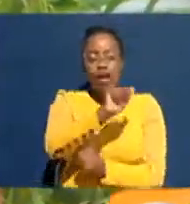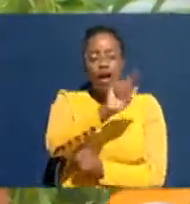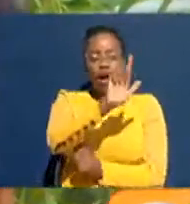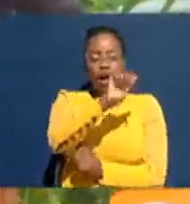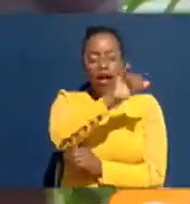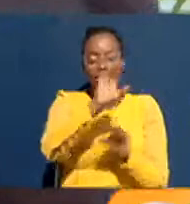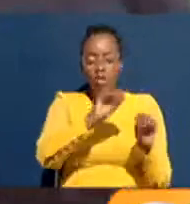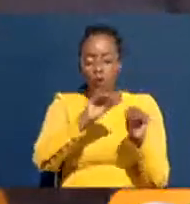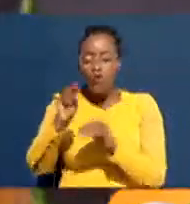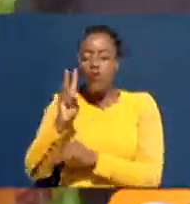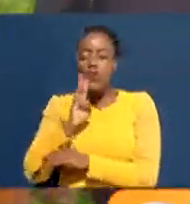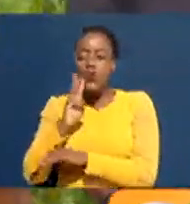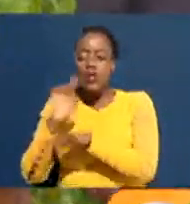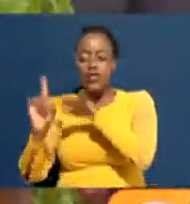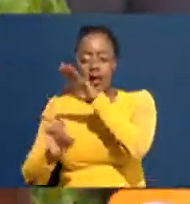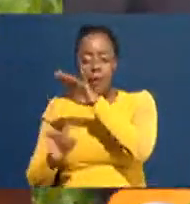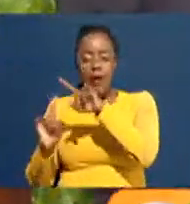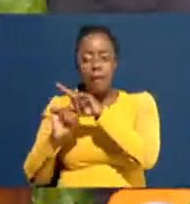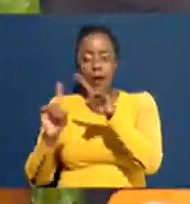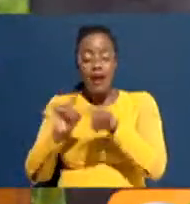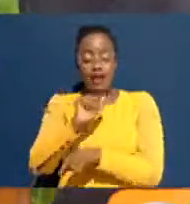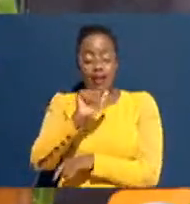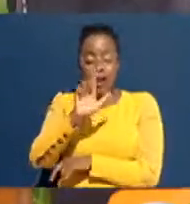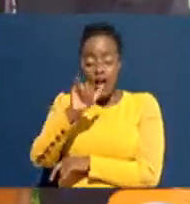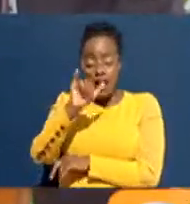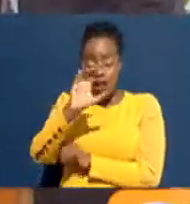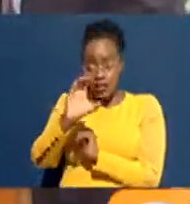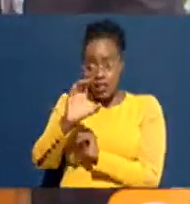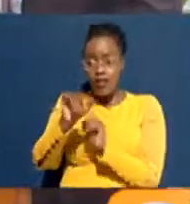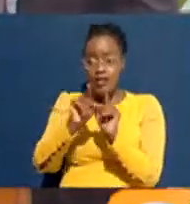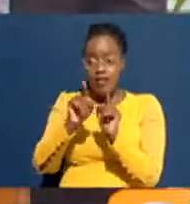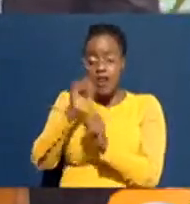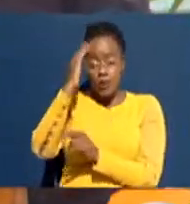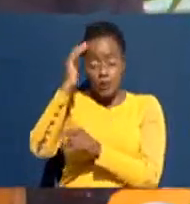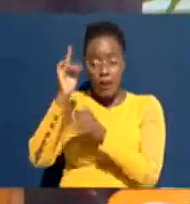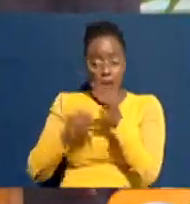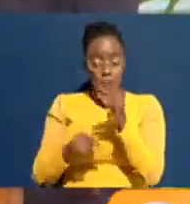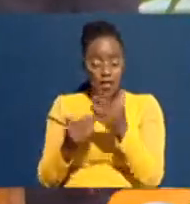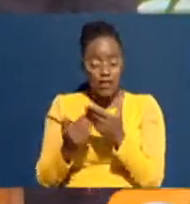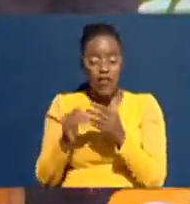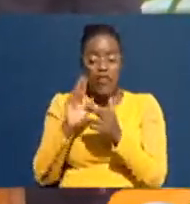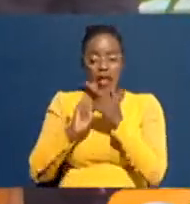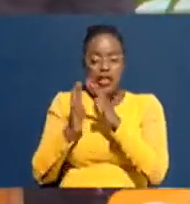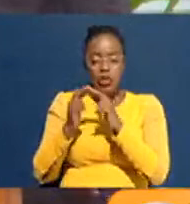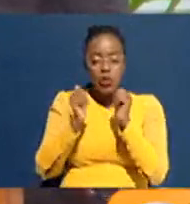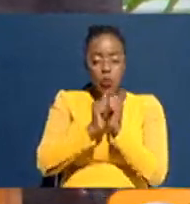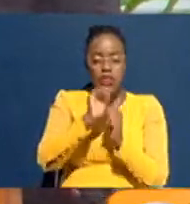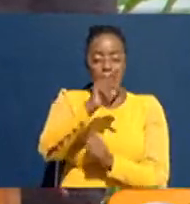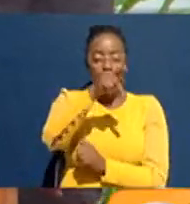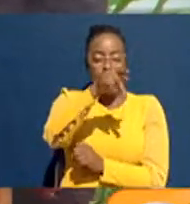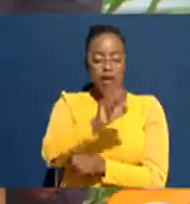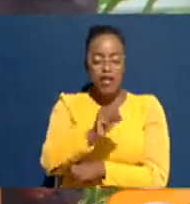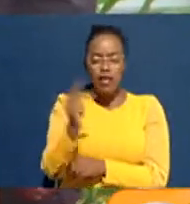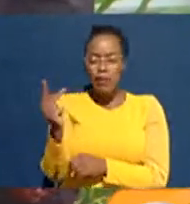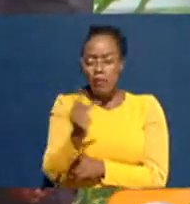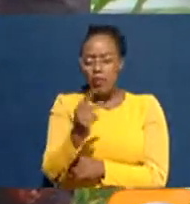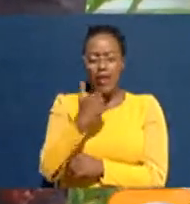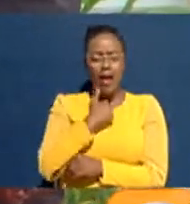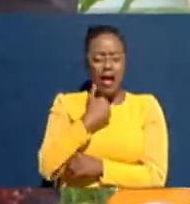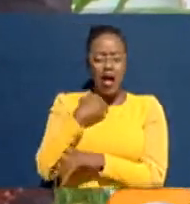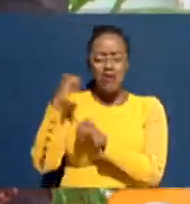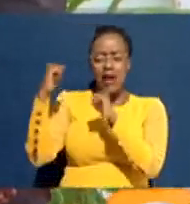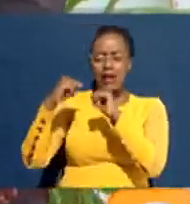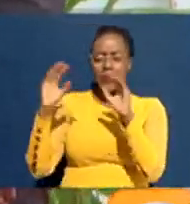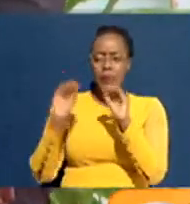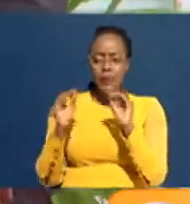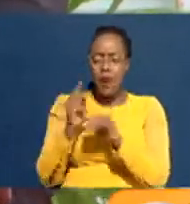kuelekea ile ya maji. Hata hivyo, kwa Alice Wahome itakumbukwa kuwa uhusiano wake na katibu wake ulikuwa umedorora